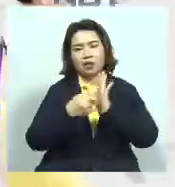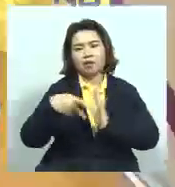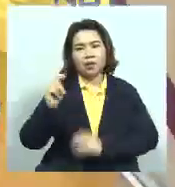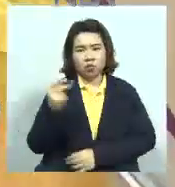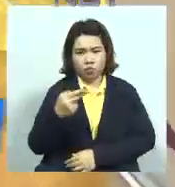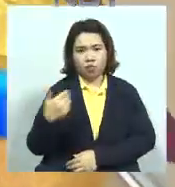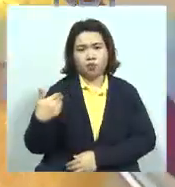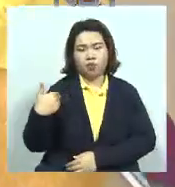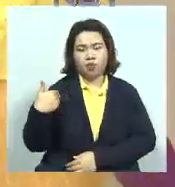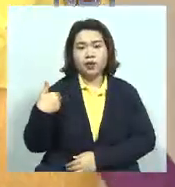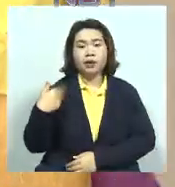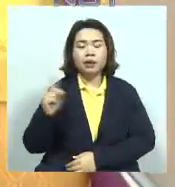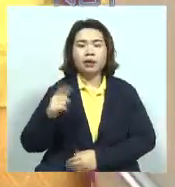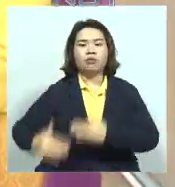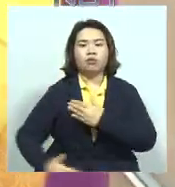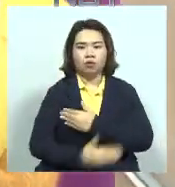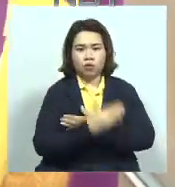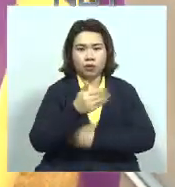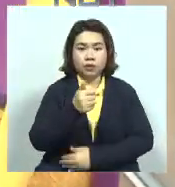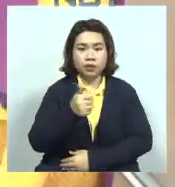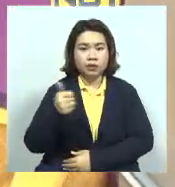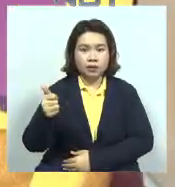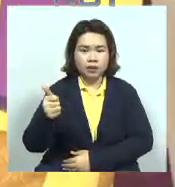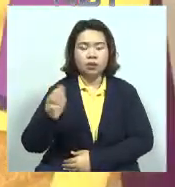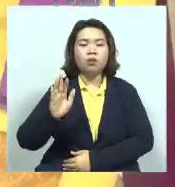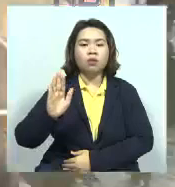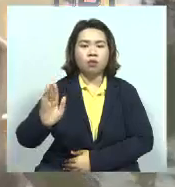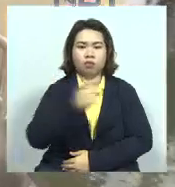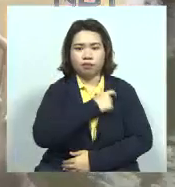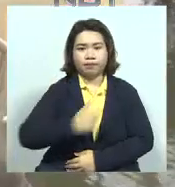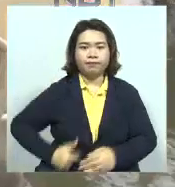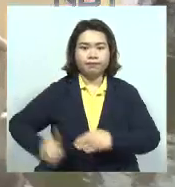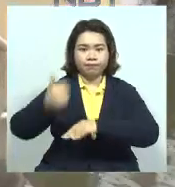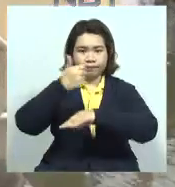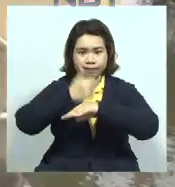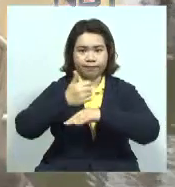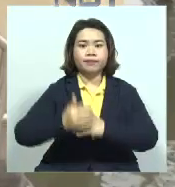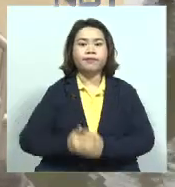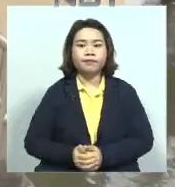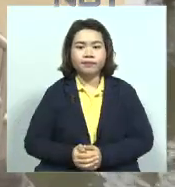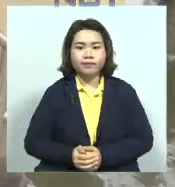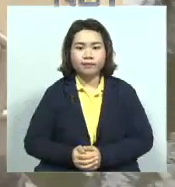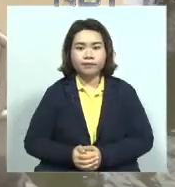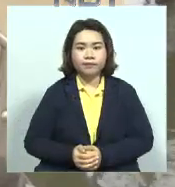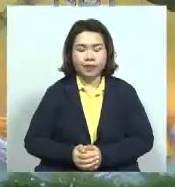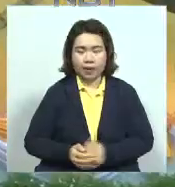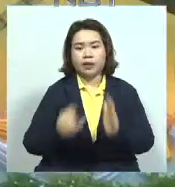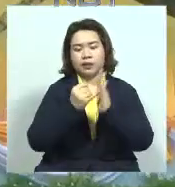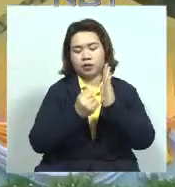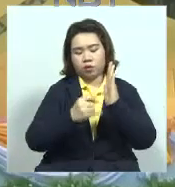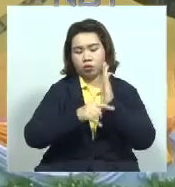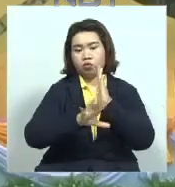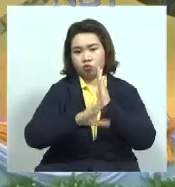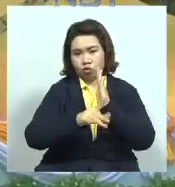งานมหรสพสมโภชเนื่องในโอกาสมหามงคลพระราชพิธีบรมราชาภิเษก ที่จังหวัดชลบุรี